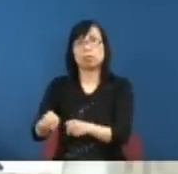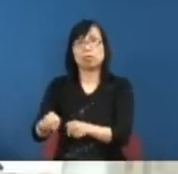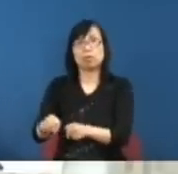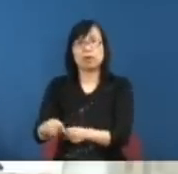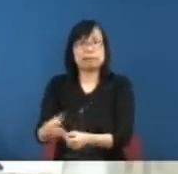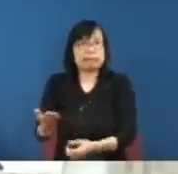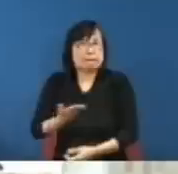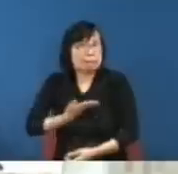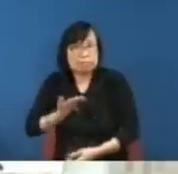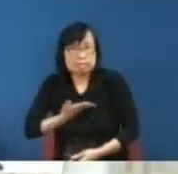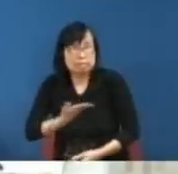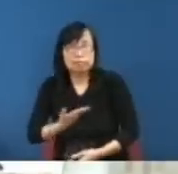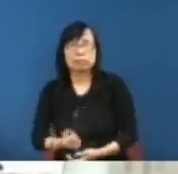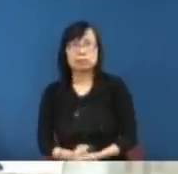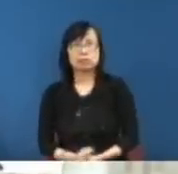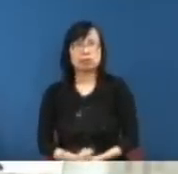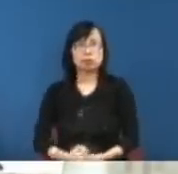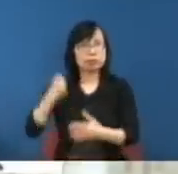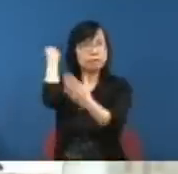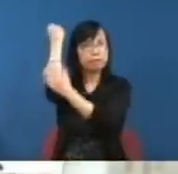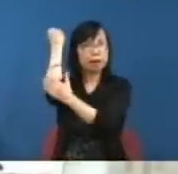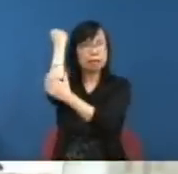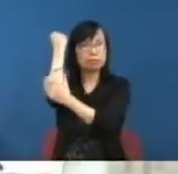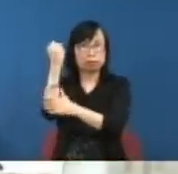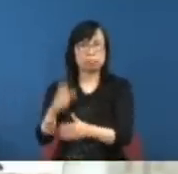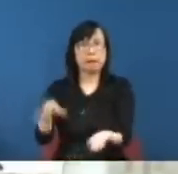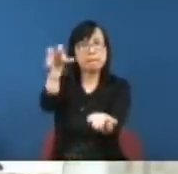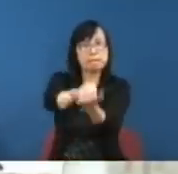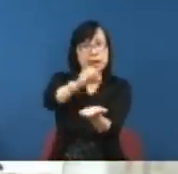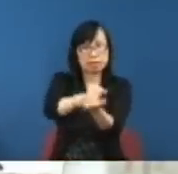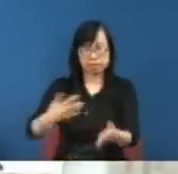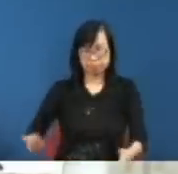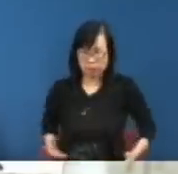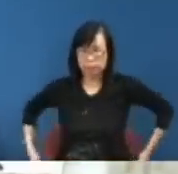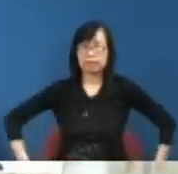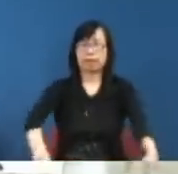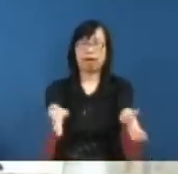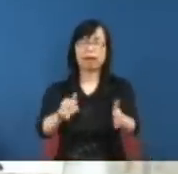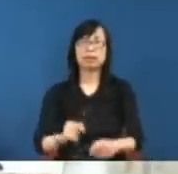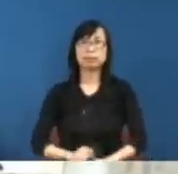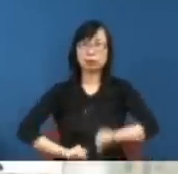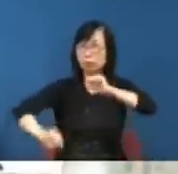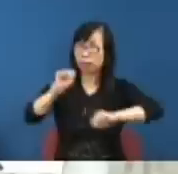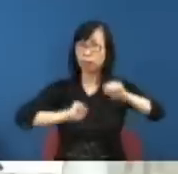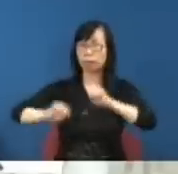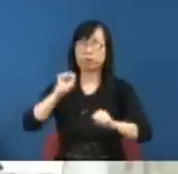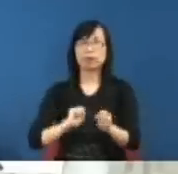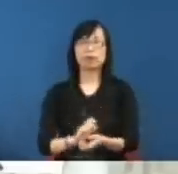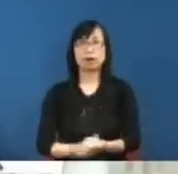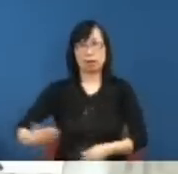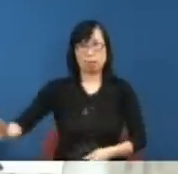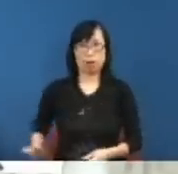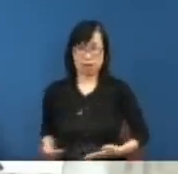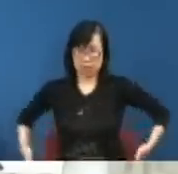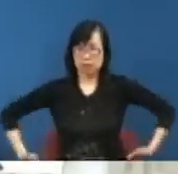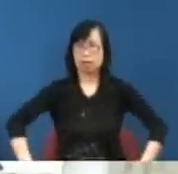夠啦 ，enough is enough。所以咧就發起咗佔據華爾街嘅運動，咁當然佔據華爾街其中一個象徵嚟，因為華爾街就